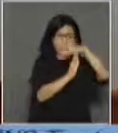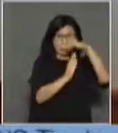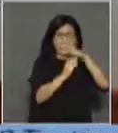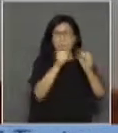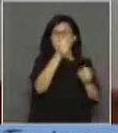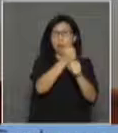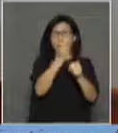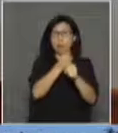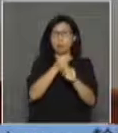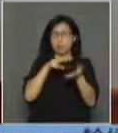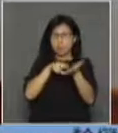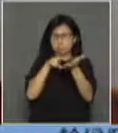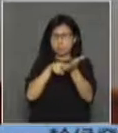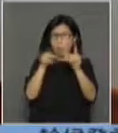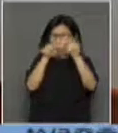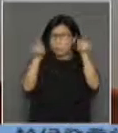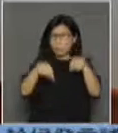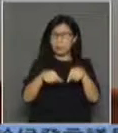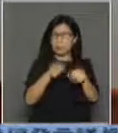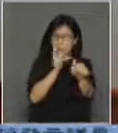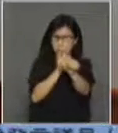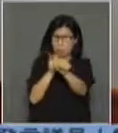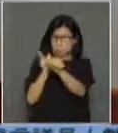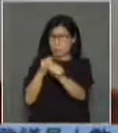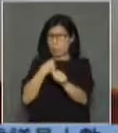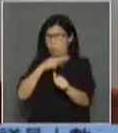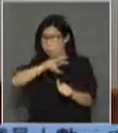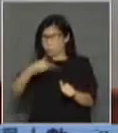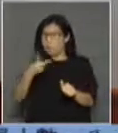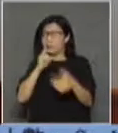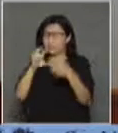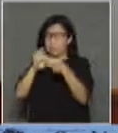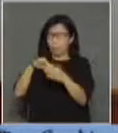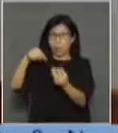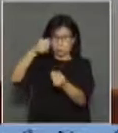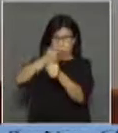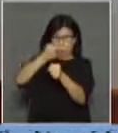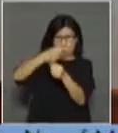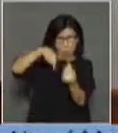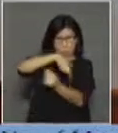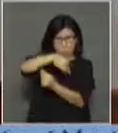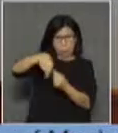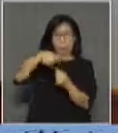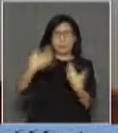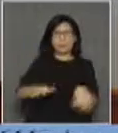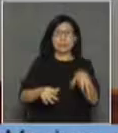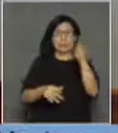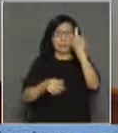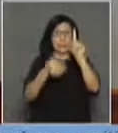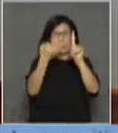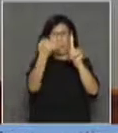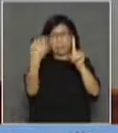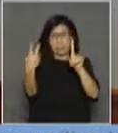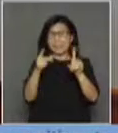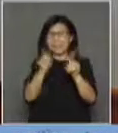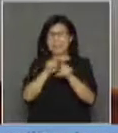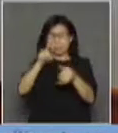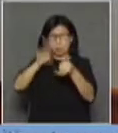暫時停工通知書和敦促改善的通知書，並作出了132宗檢